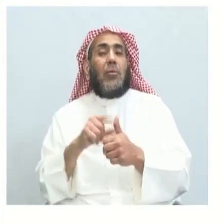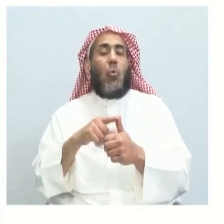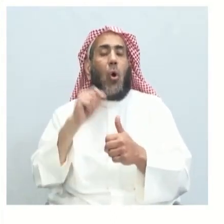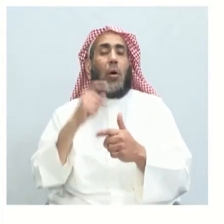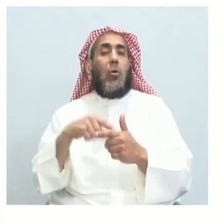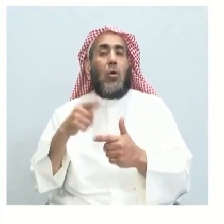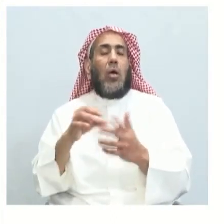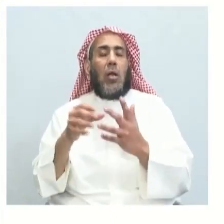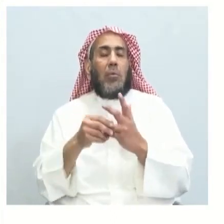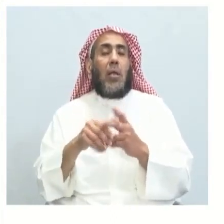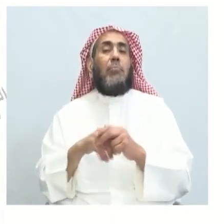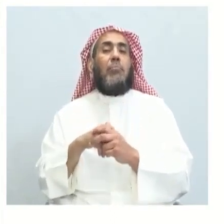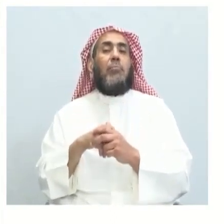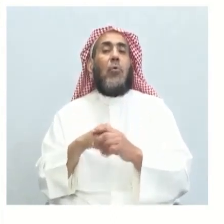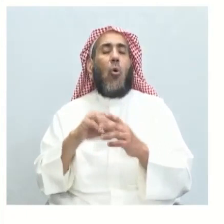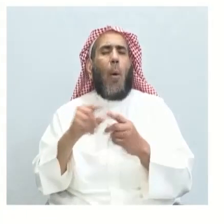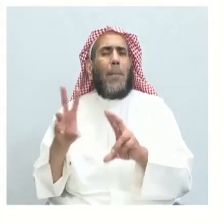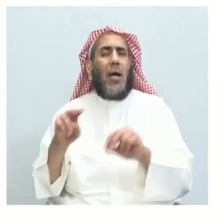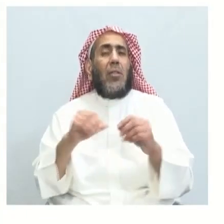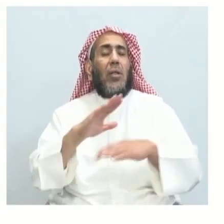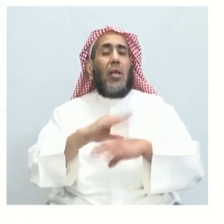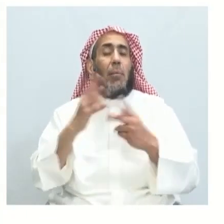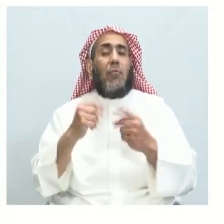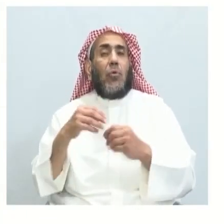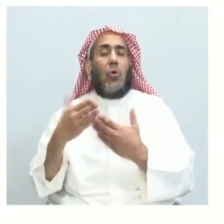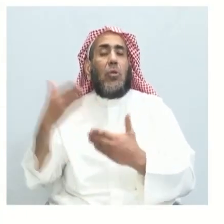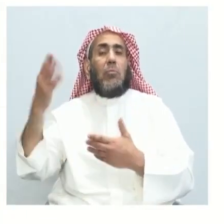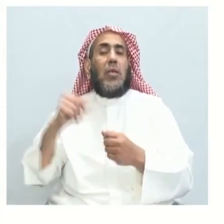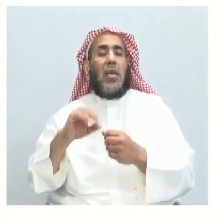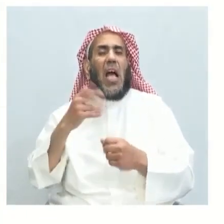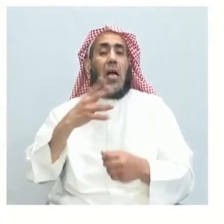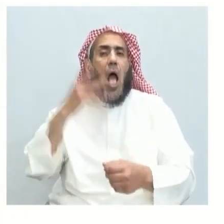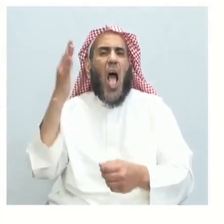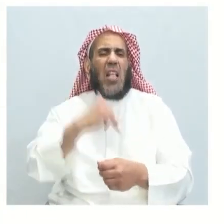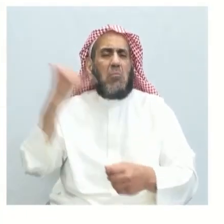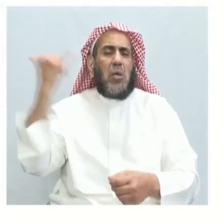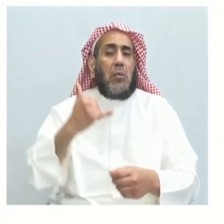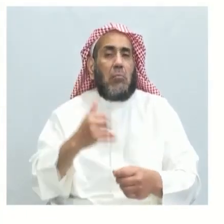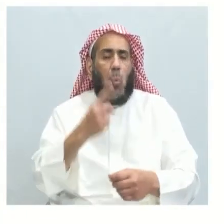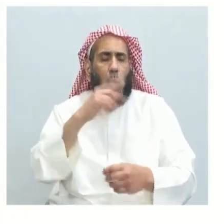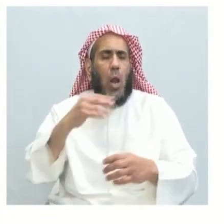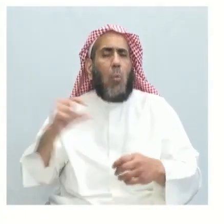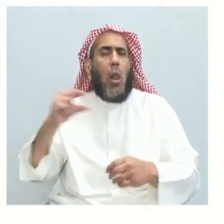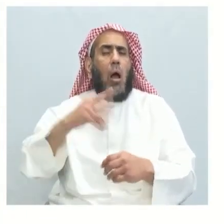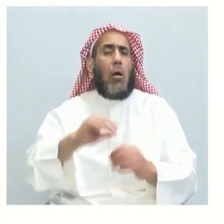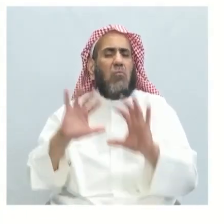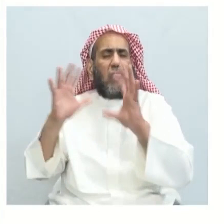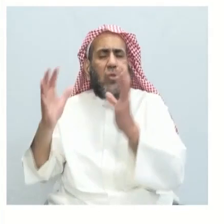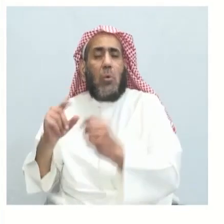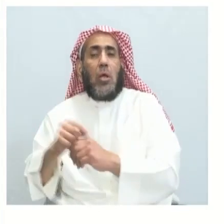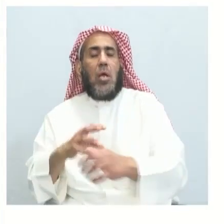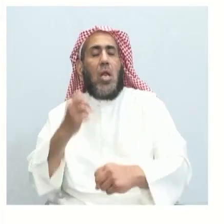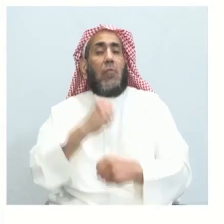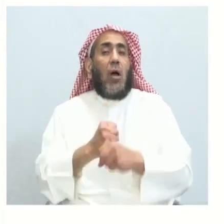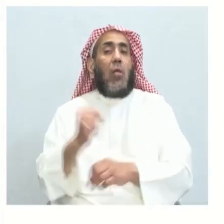عمر وايضا في خطبه علي بن ابي طالب وبعض القيام هنا في الخطب مثلا اشار عدم القتل احترام العقائد في الصومعه ايضا الحفاظ